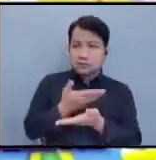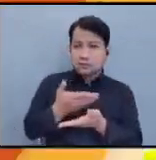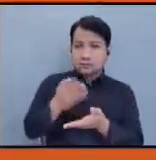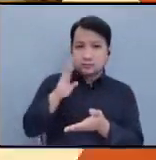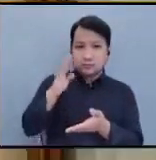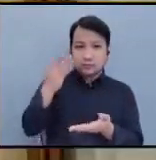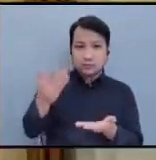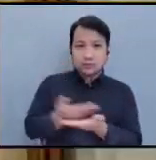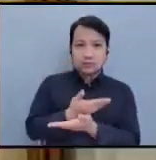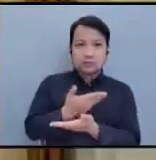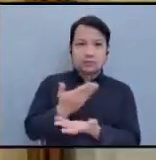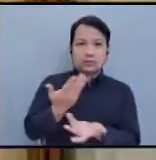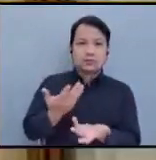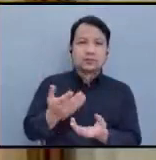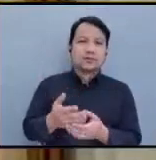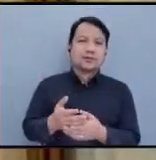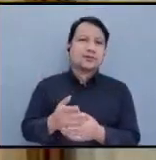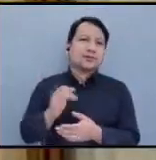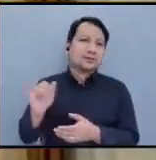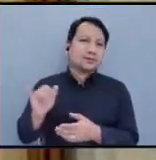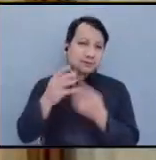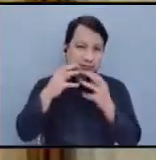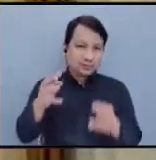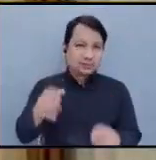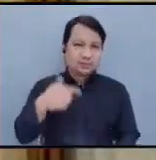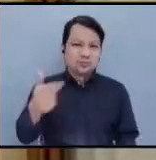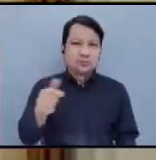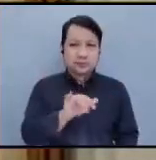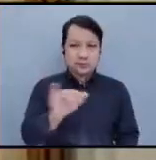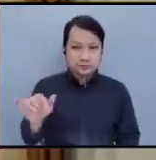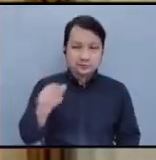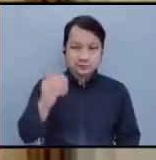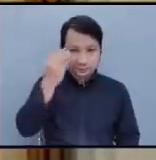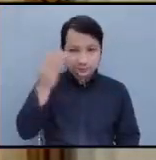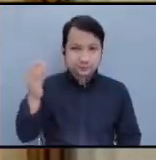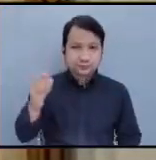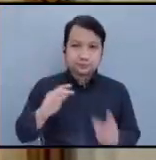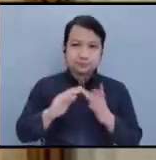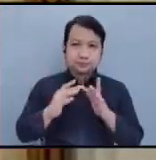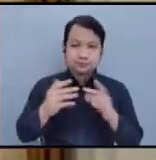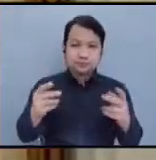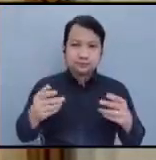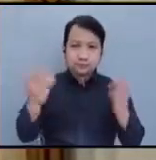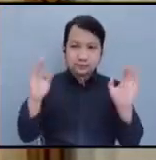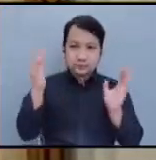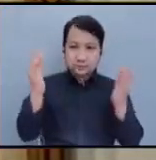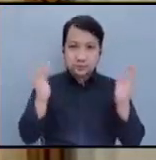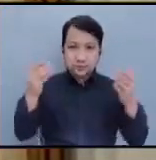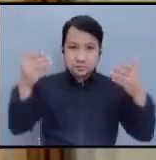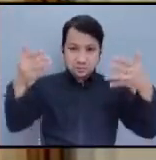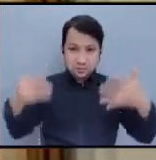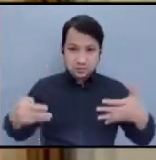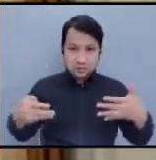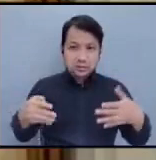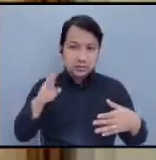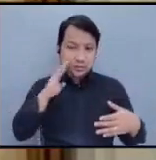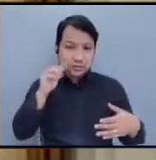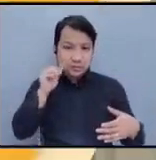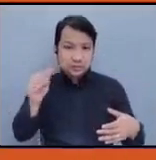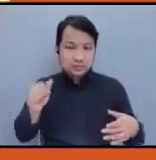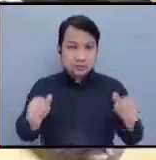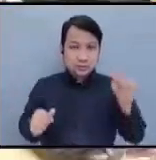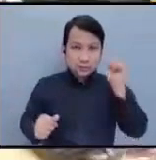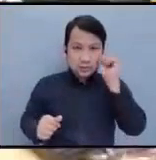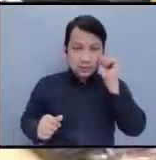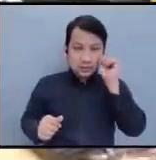dahil sa... Mapapanood din sa parehang episode ng online show na kinumpara ni Manay Lolit si Bea kay Angelica